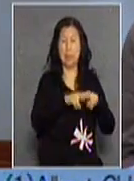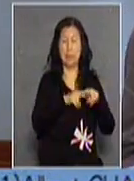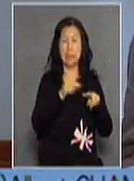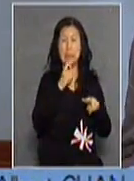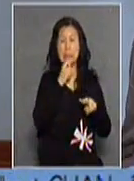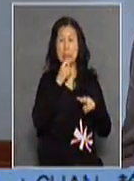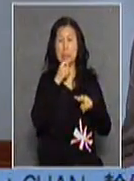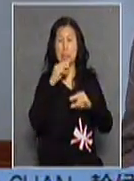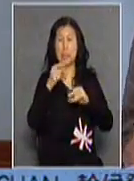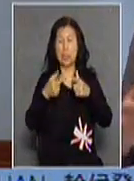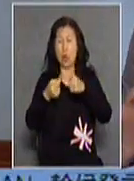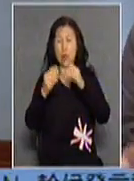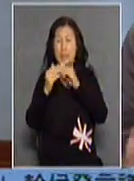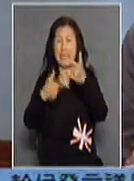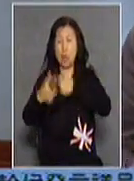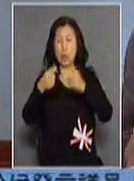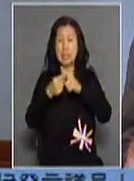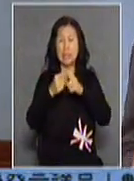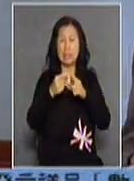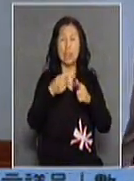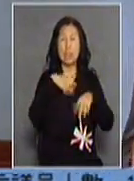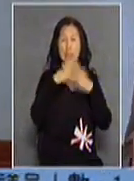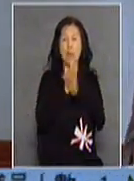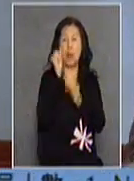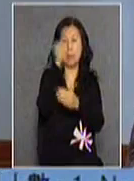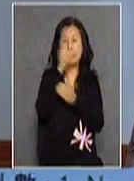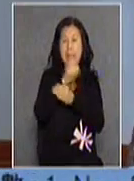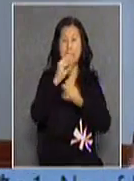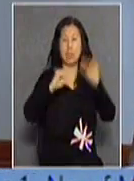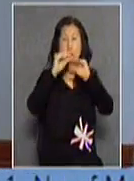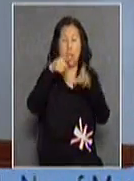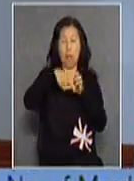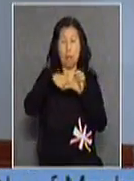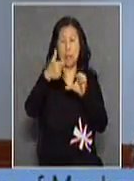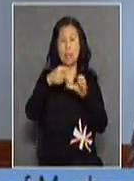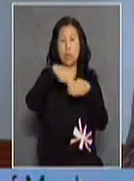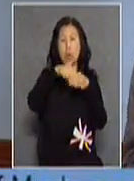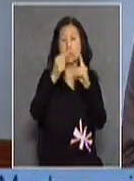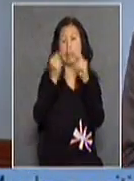閥去揾我哋笨做曬啲基建去發咗財之後，窮人繼續窮。